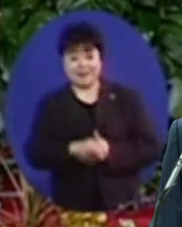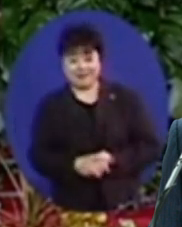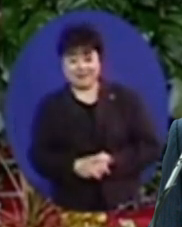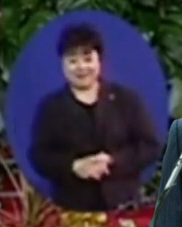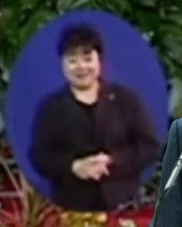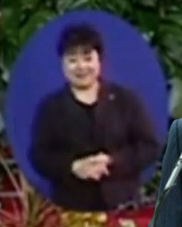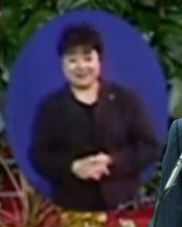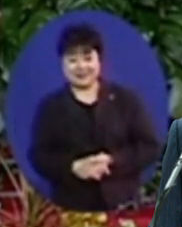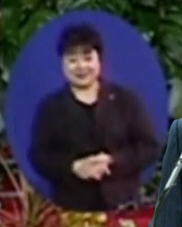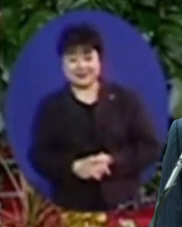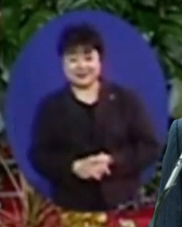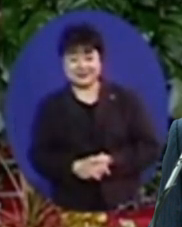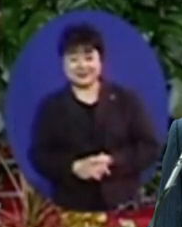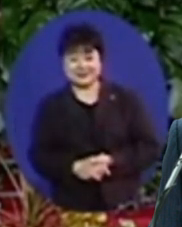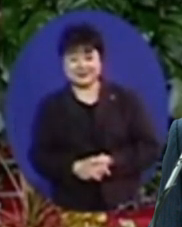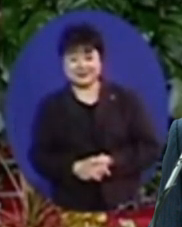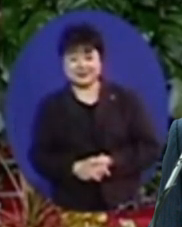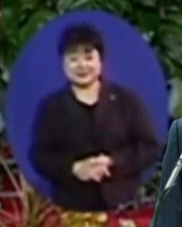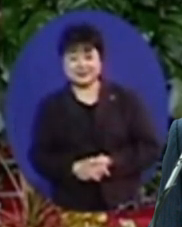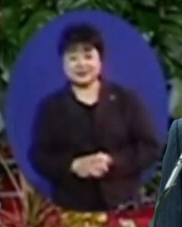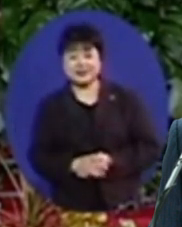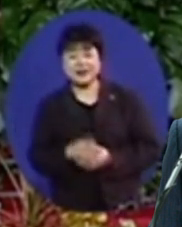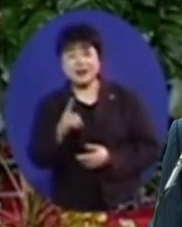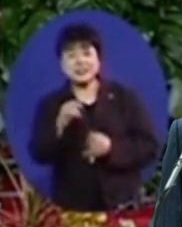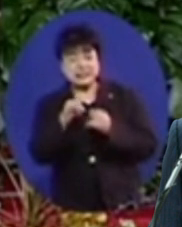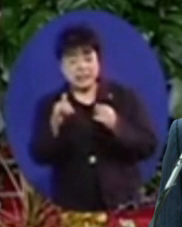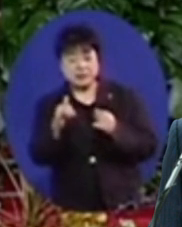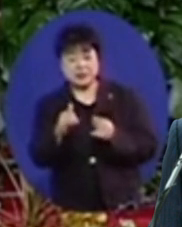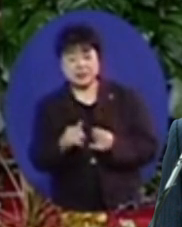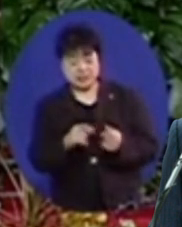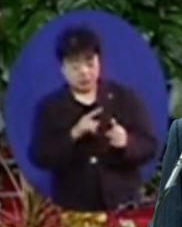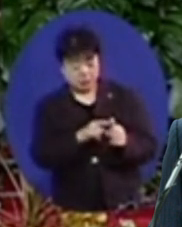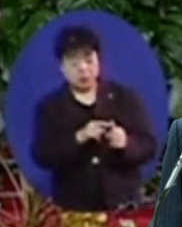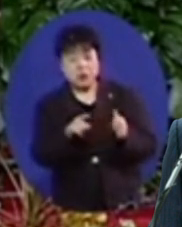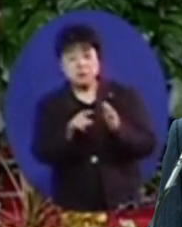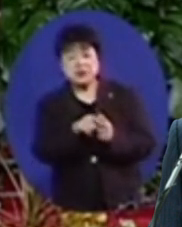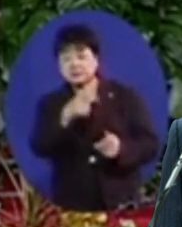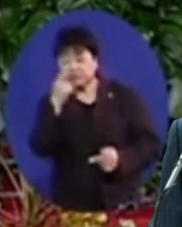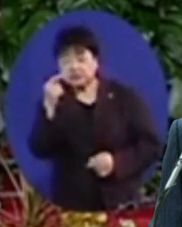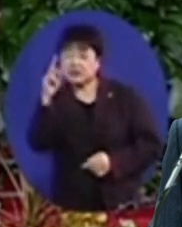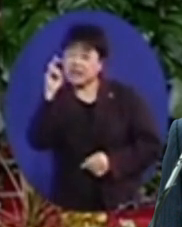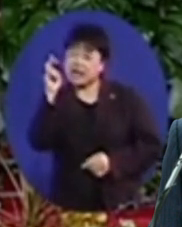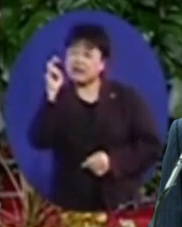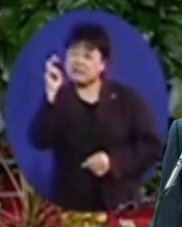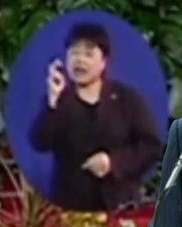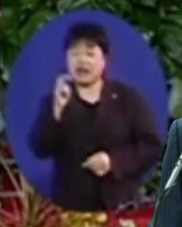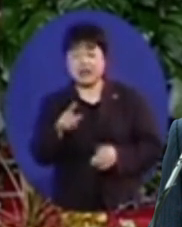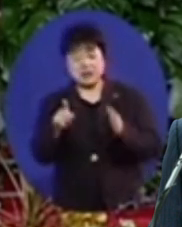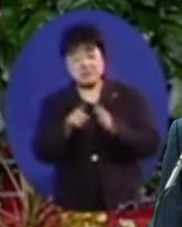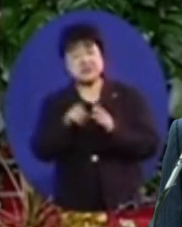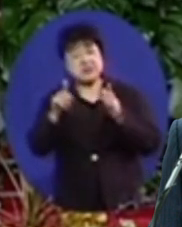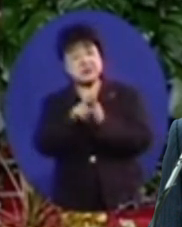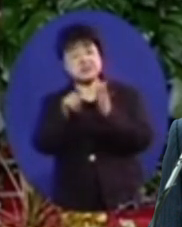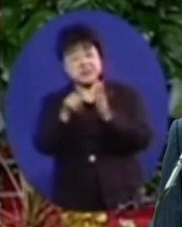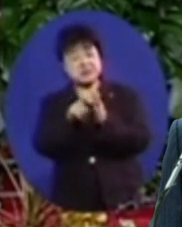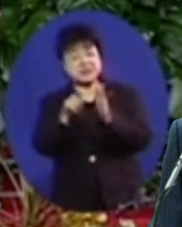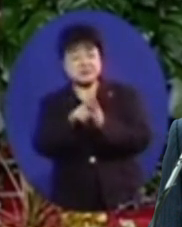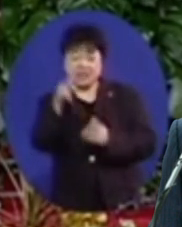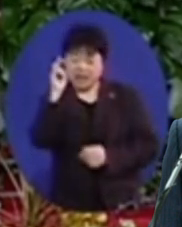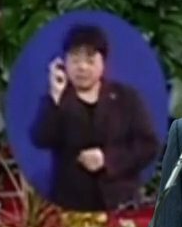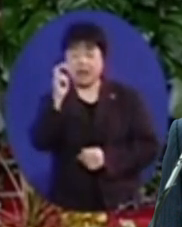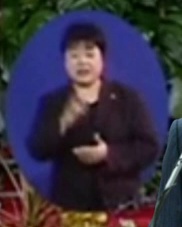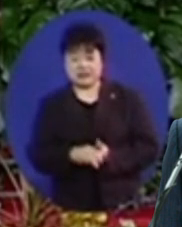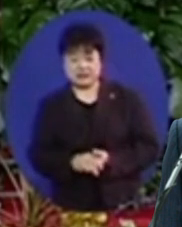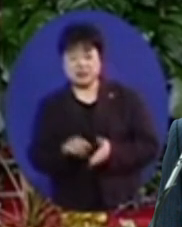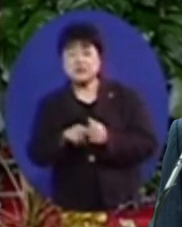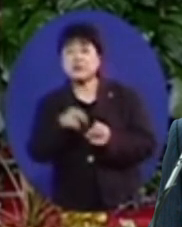외쳤습니다. 그러한 그에게 어떤 사람들은 얼마나 믿음이 없는 사람 같으니 매일같이 아침에